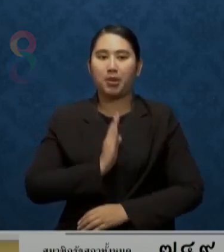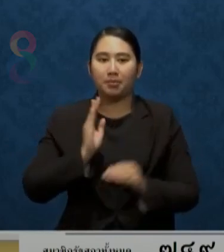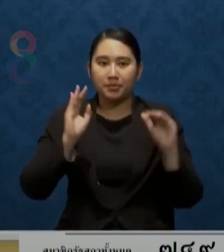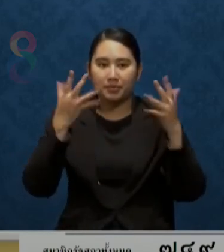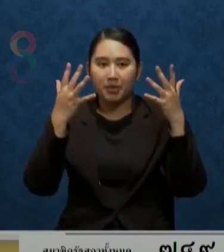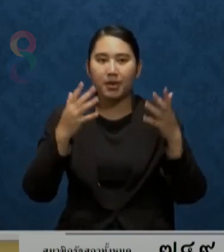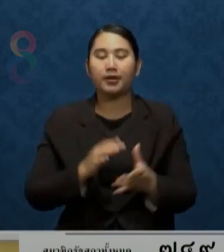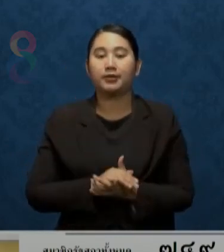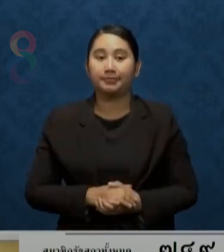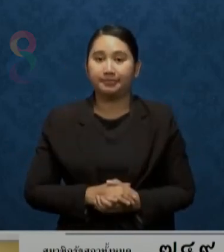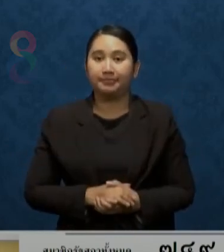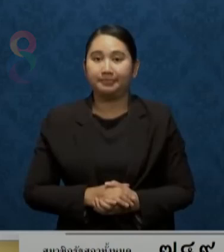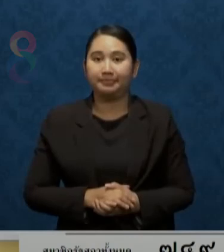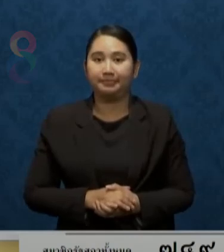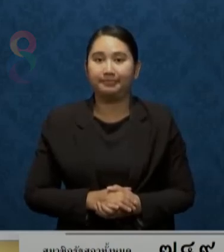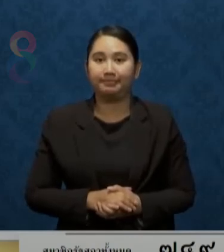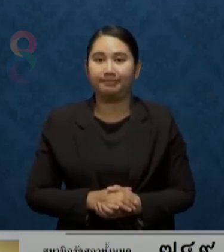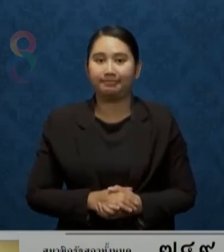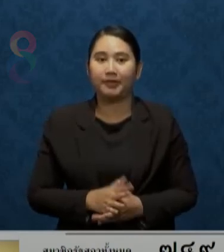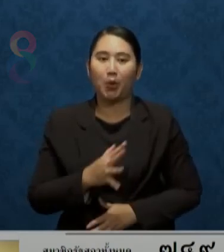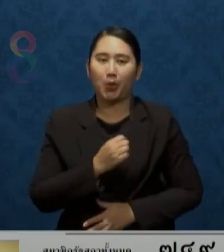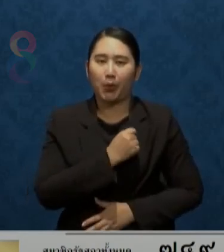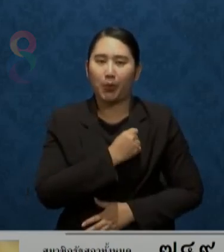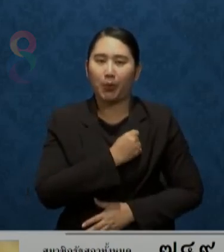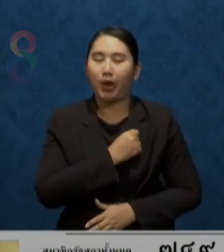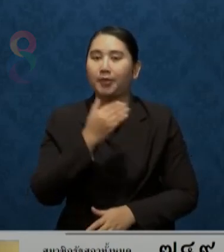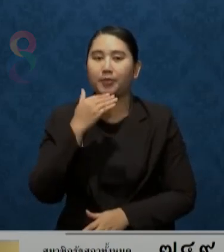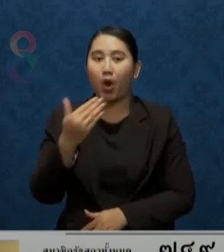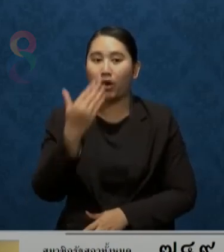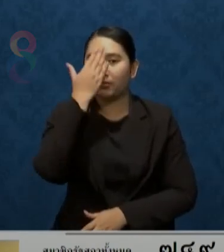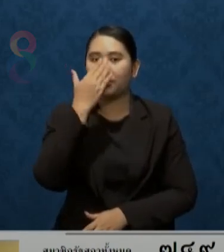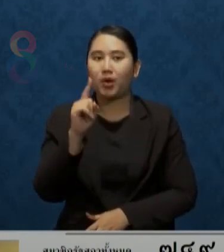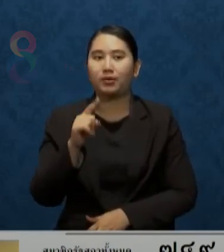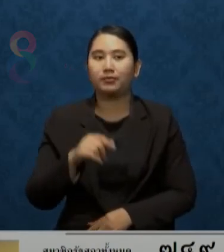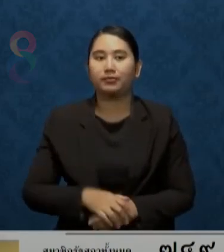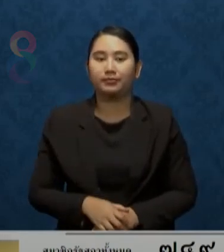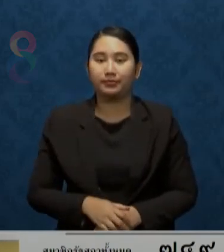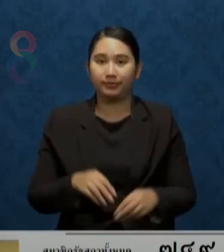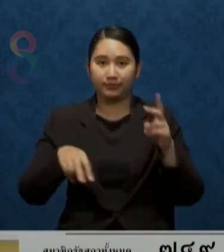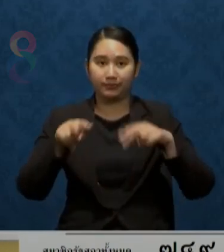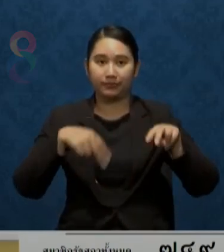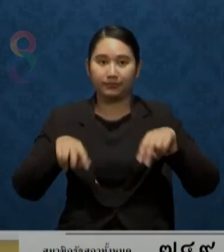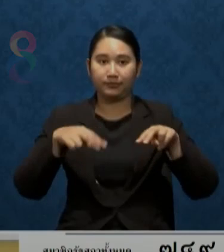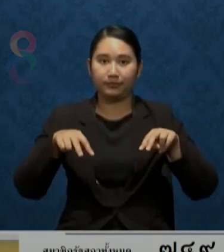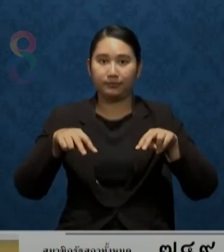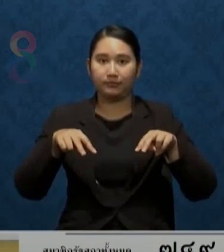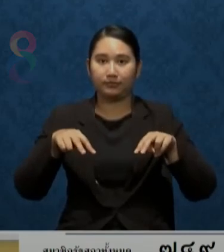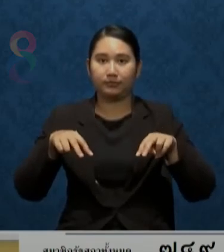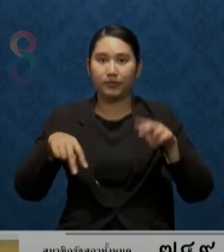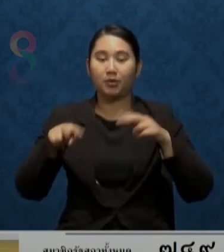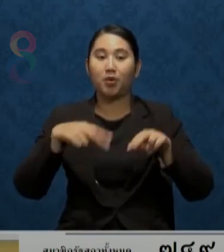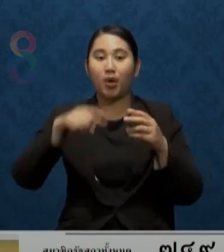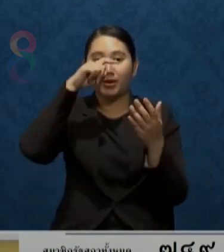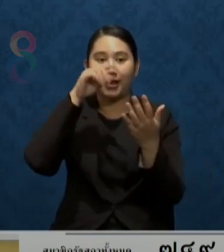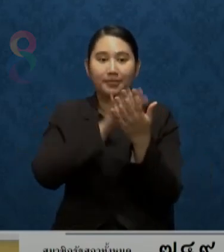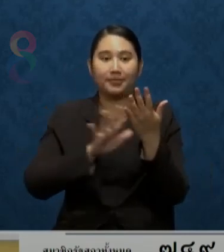งนะครับเราทนมาตลอดก็ด้วยจะปกป้องสิ่งซึ่งเป็นเสาหลักของช